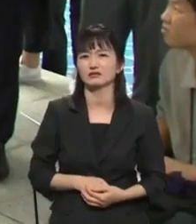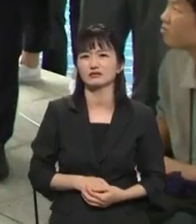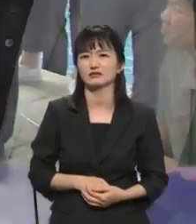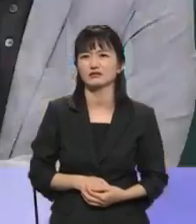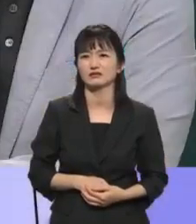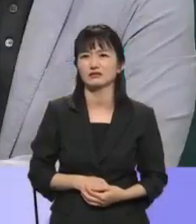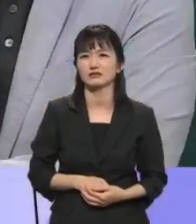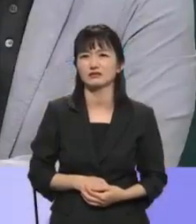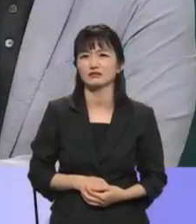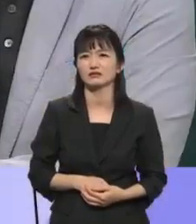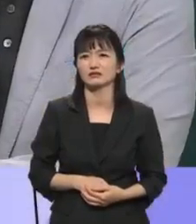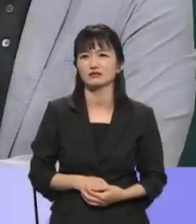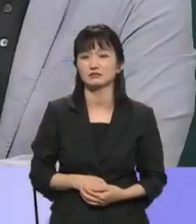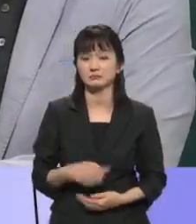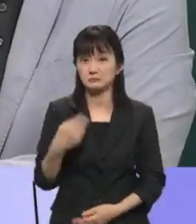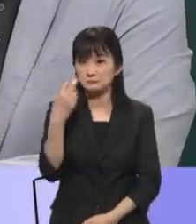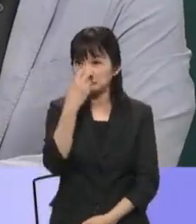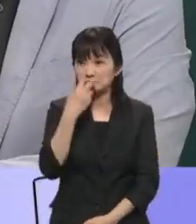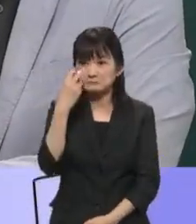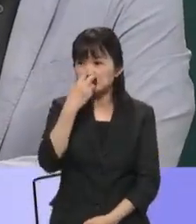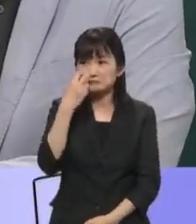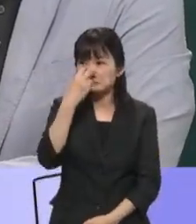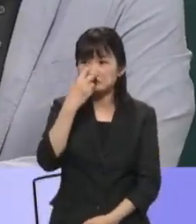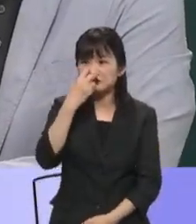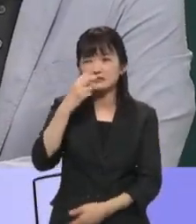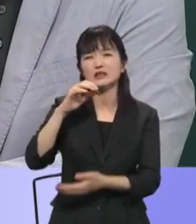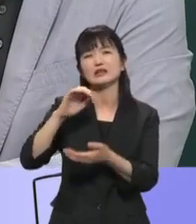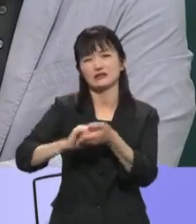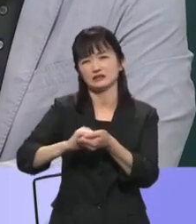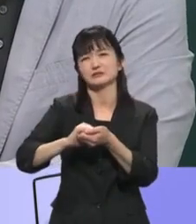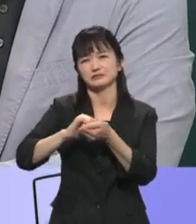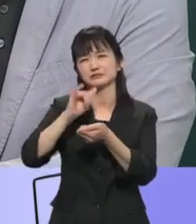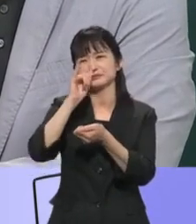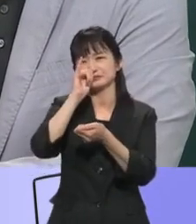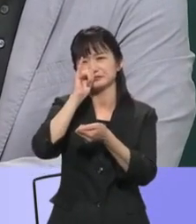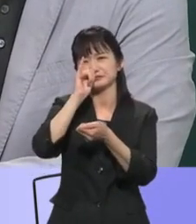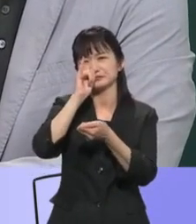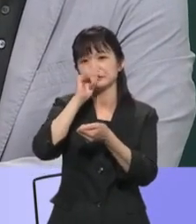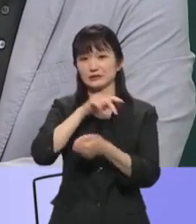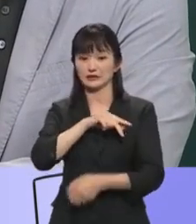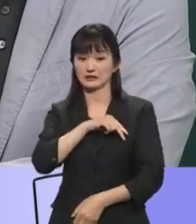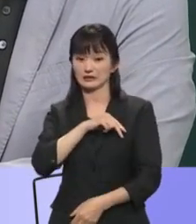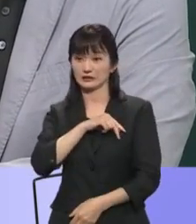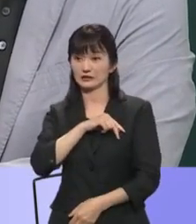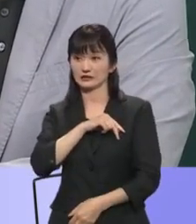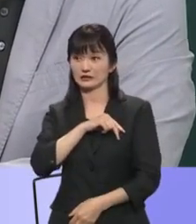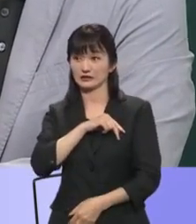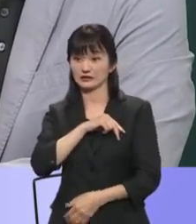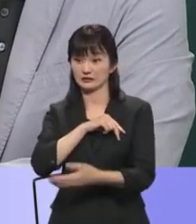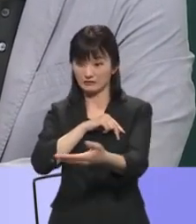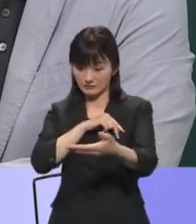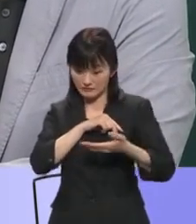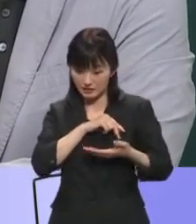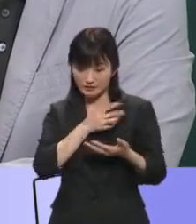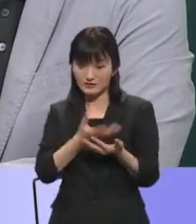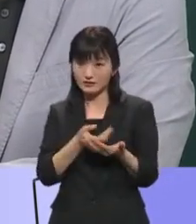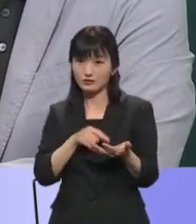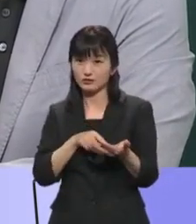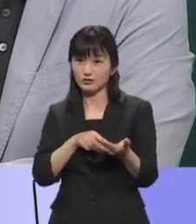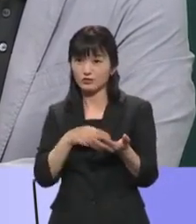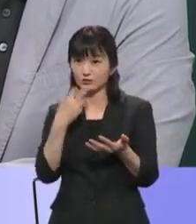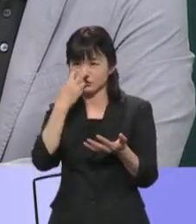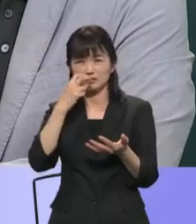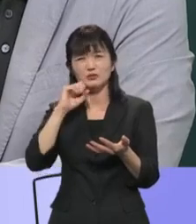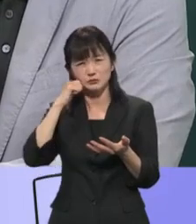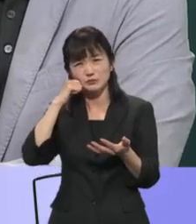조사나 뭐 수사의 한계가 있기 때문에 국회의원들이 접근할 수 있는 자료 내에서 한다는 것이 분명히 무리가